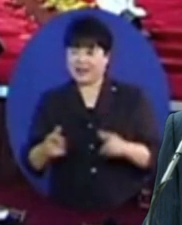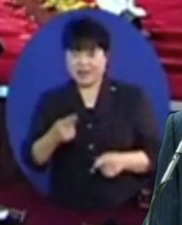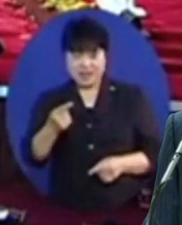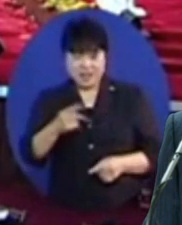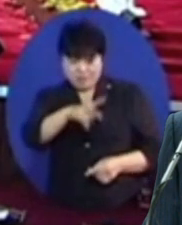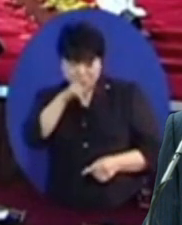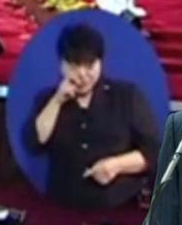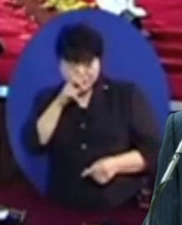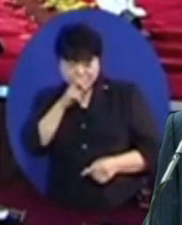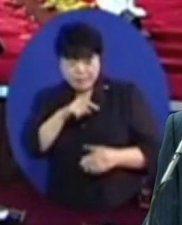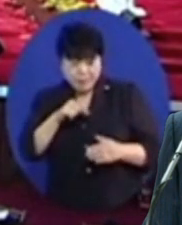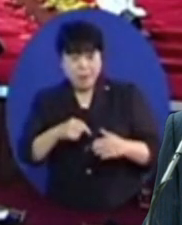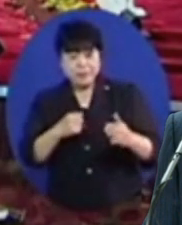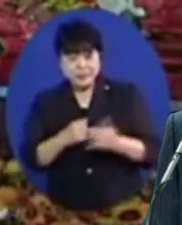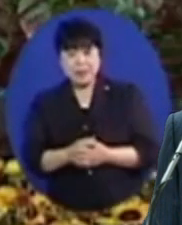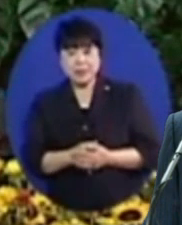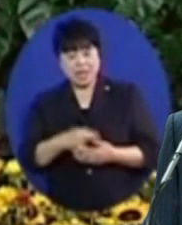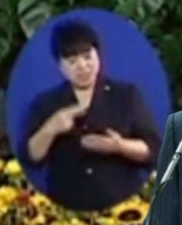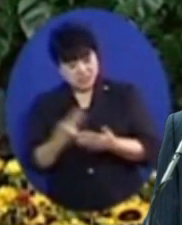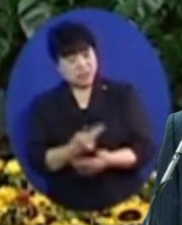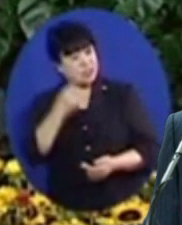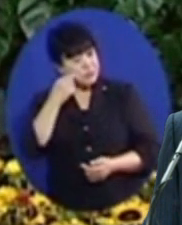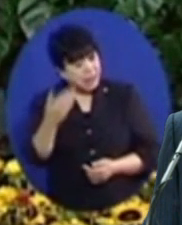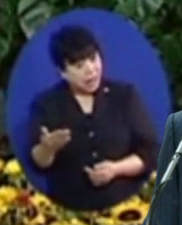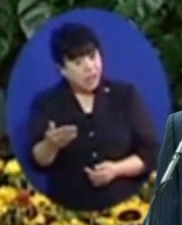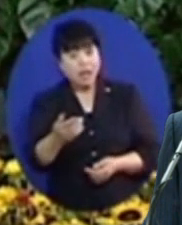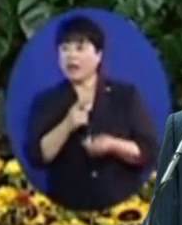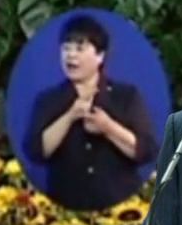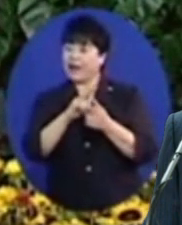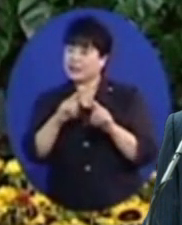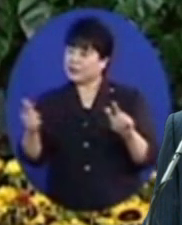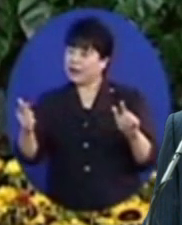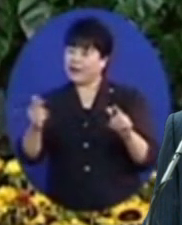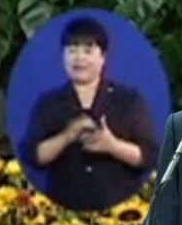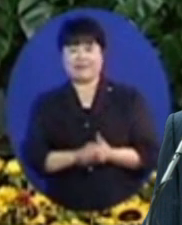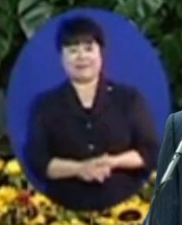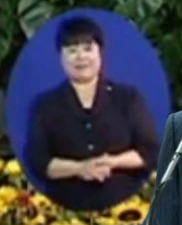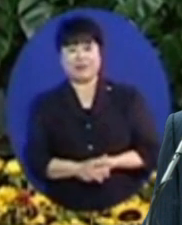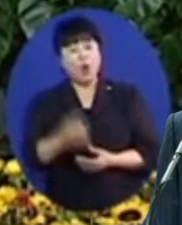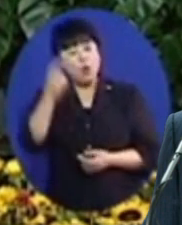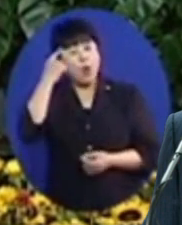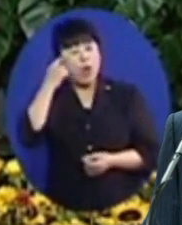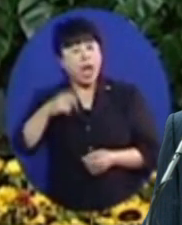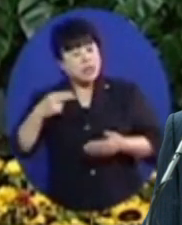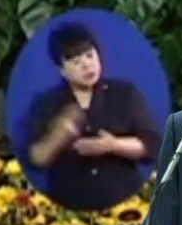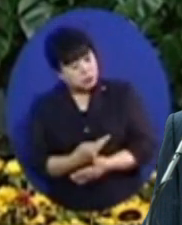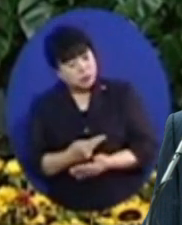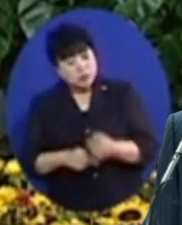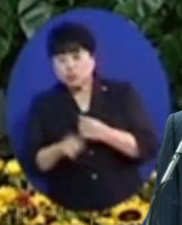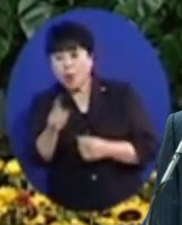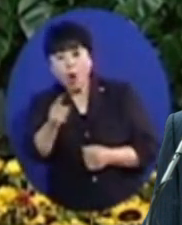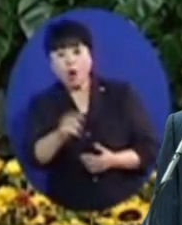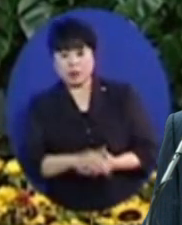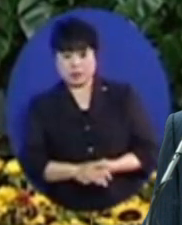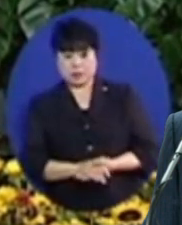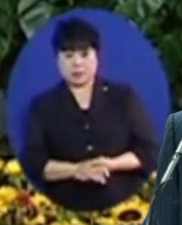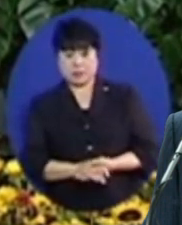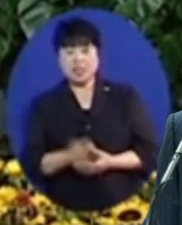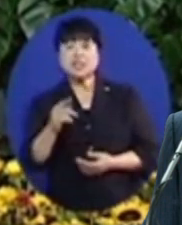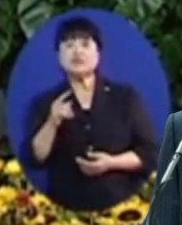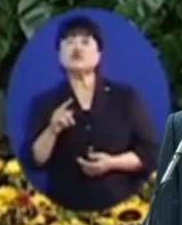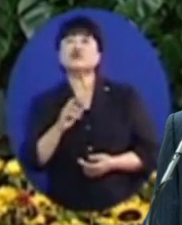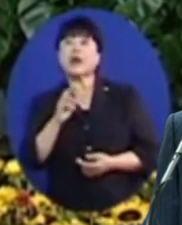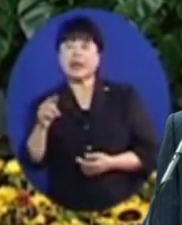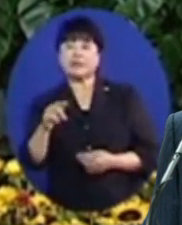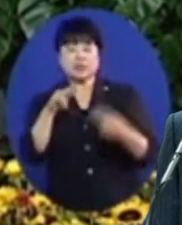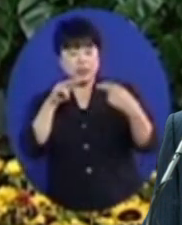때문에 마음속의 분노를 이기지 못해 쓰러진 것입니까? 그것도 아닙니다. 그럼 왜 쓰러졌습니까? 이때 디무르는